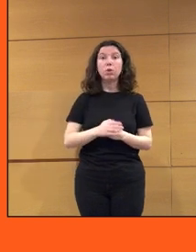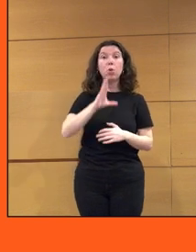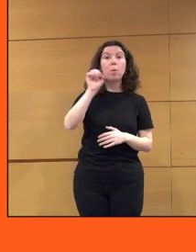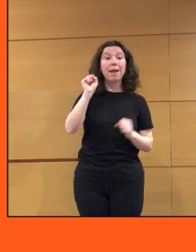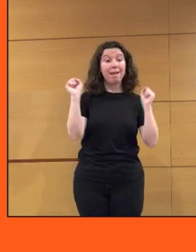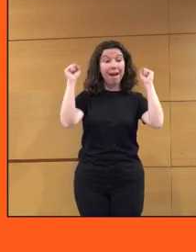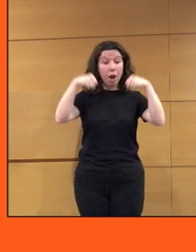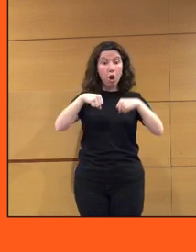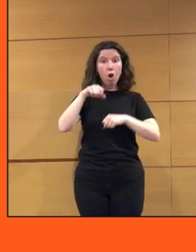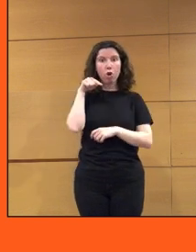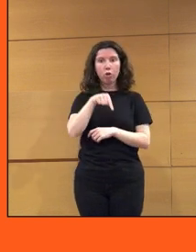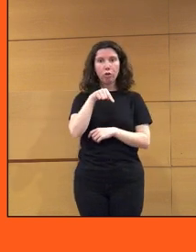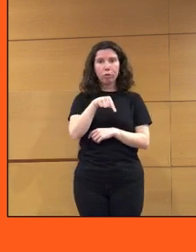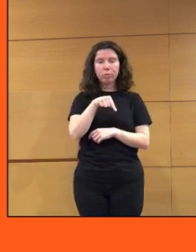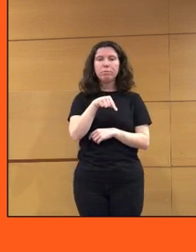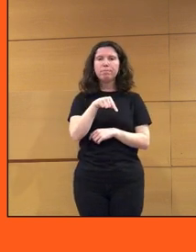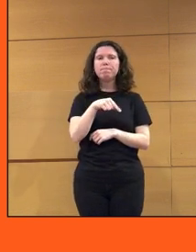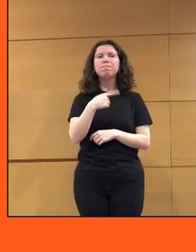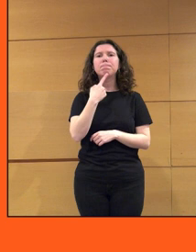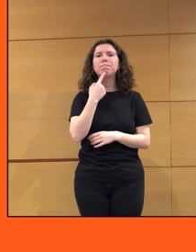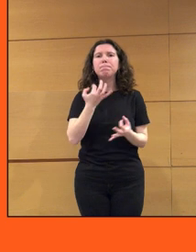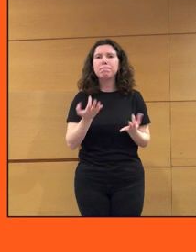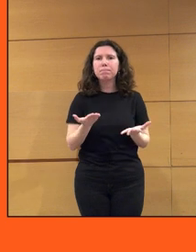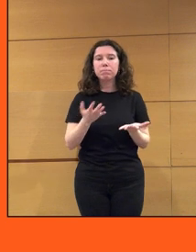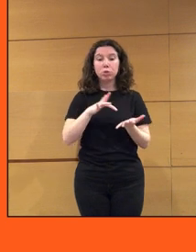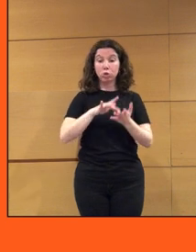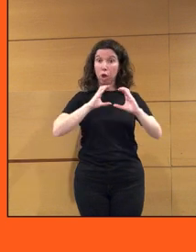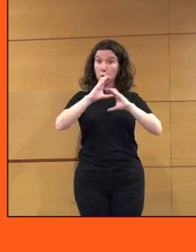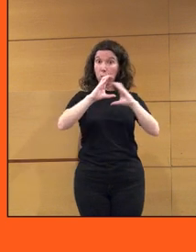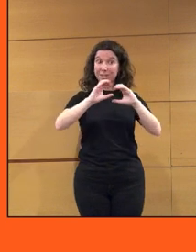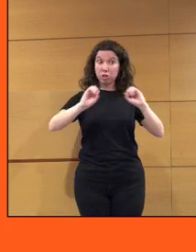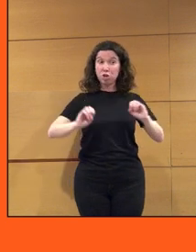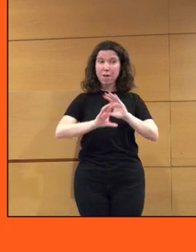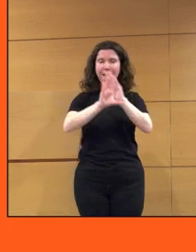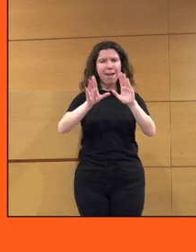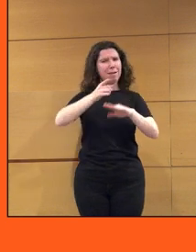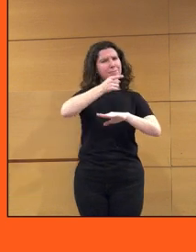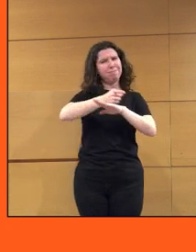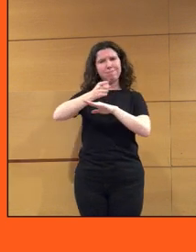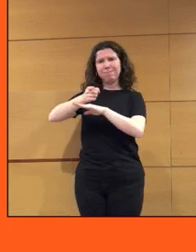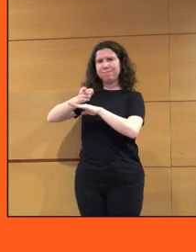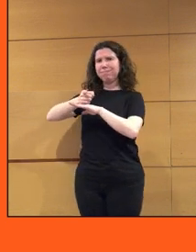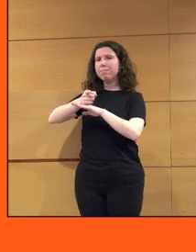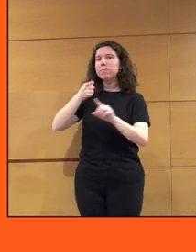que estableix és que s'ha d'utilitzar la comunicació clara en totes les comunicacions